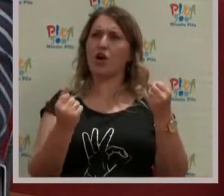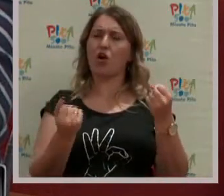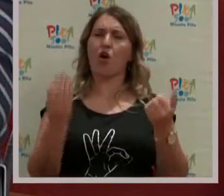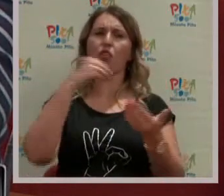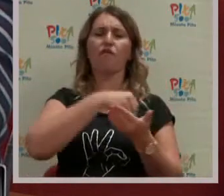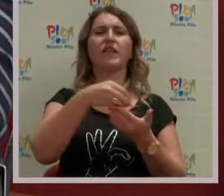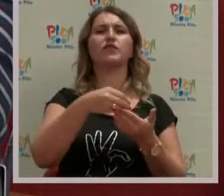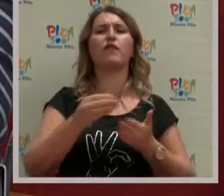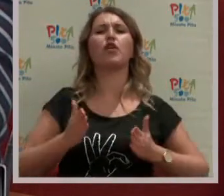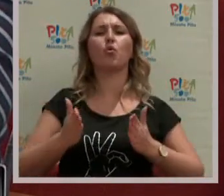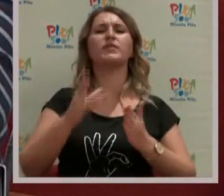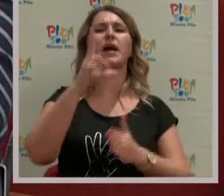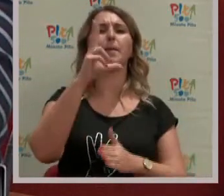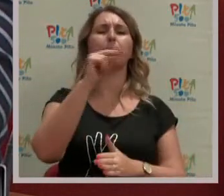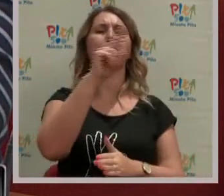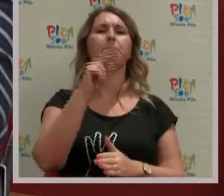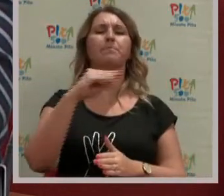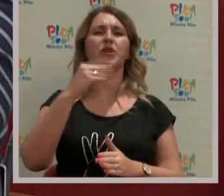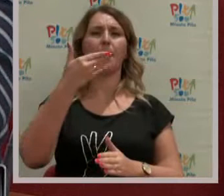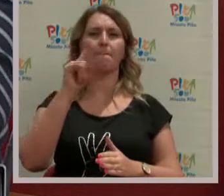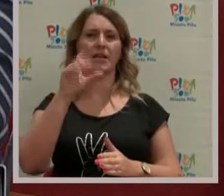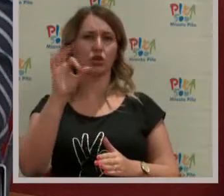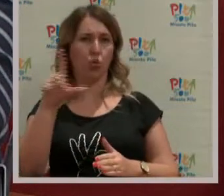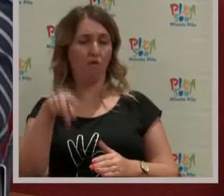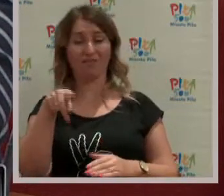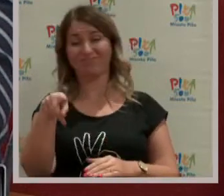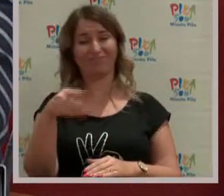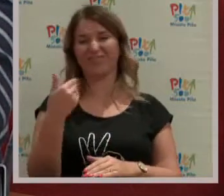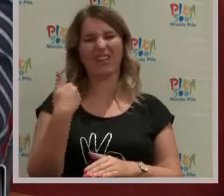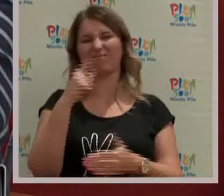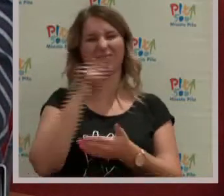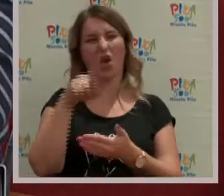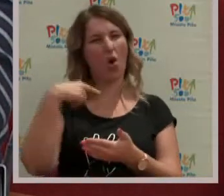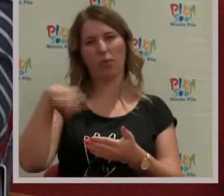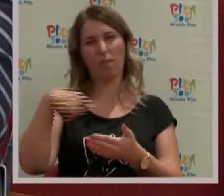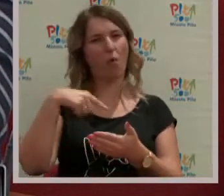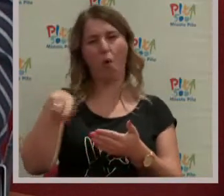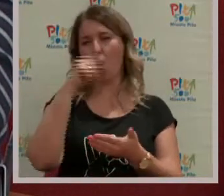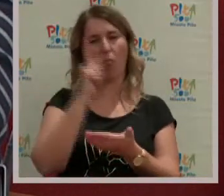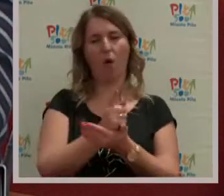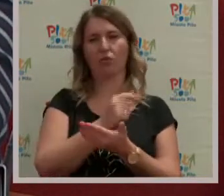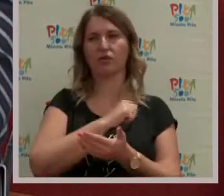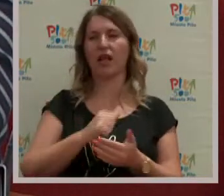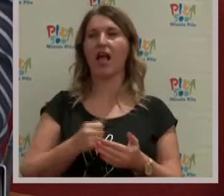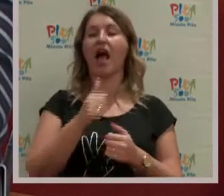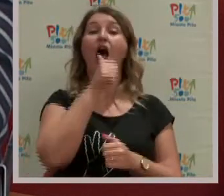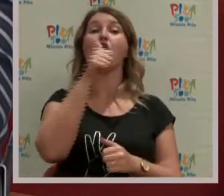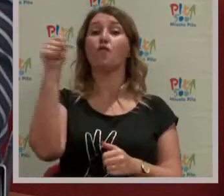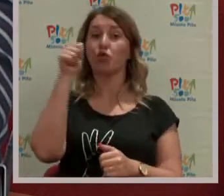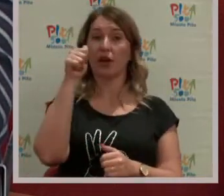i w tym przypadku nie otrzymaliśmy dofinansowania ale w dniu wczorajszym otrzymaliśmy pismo od wicewojewody